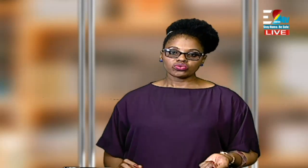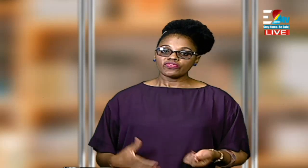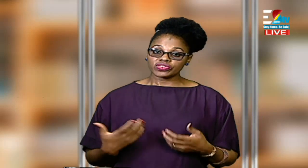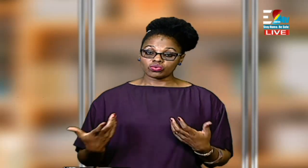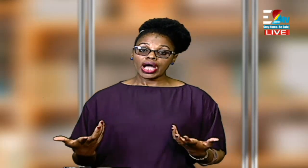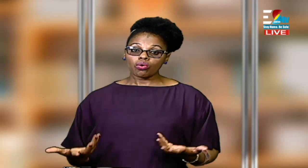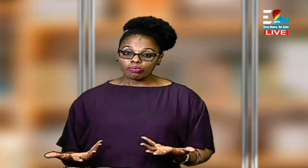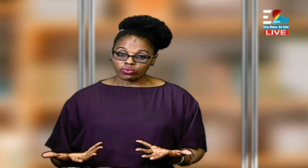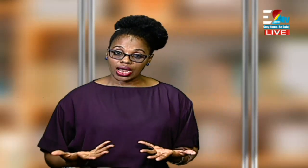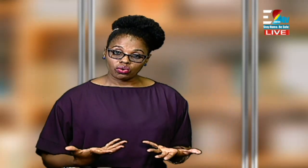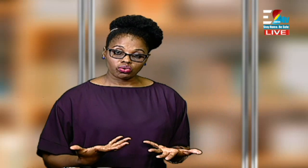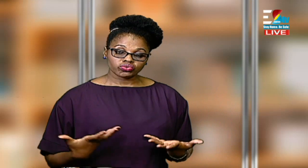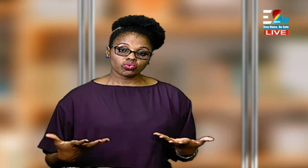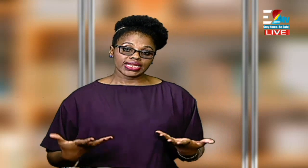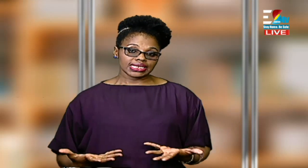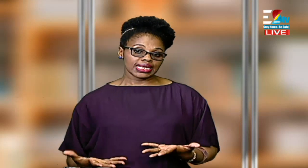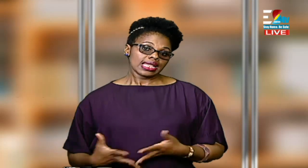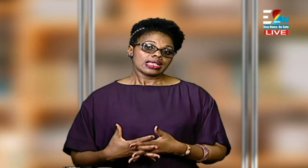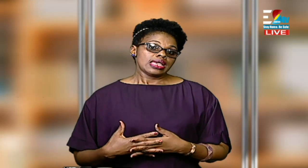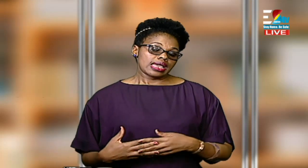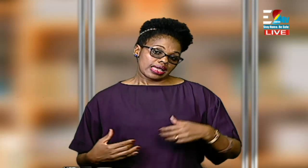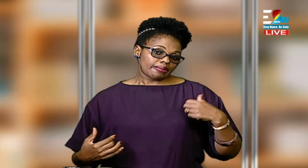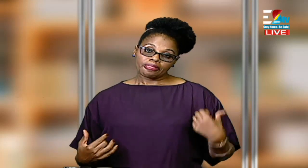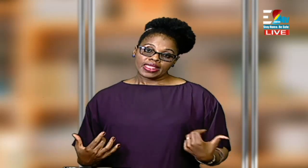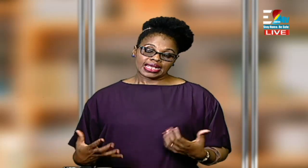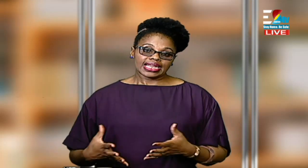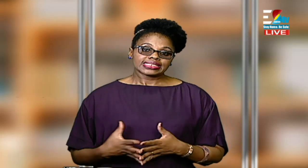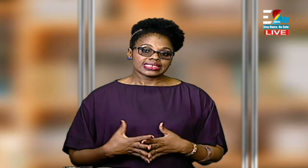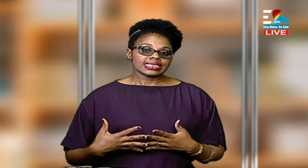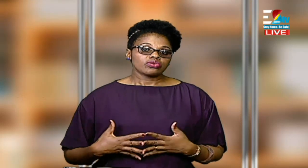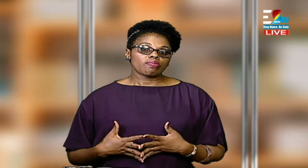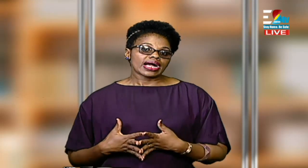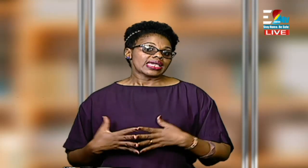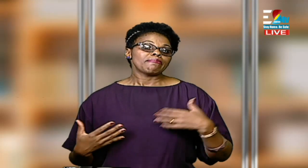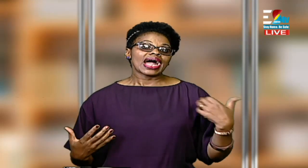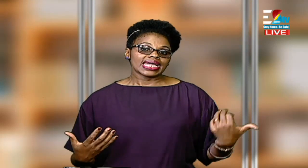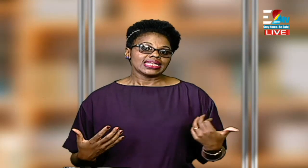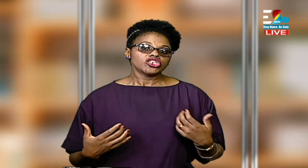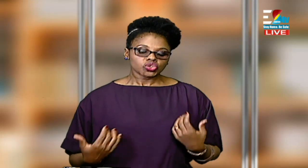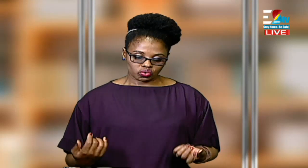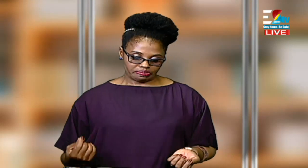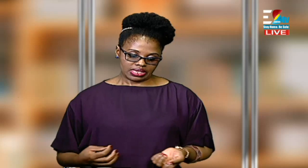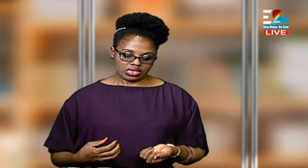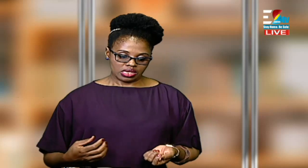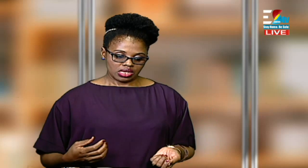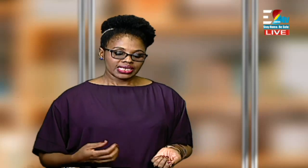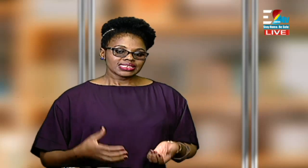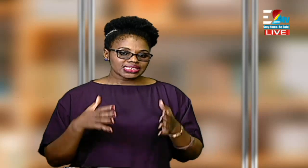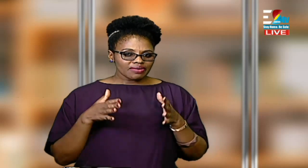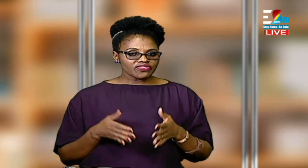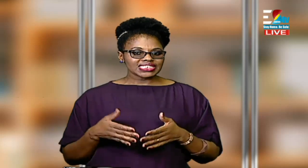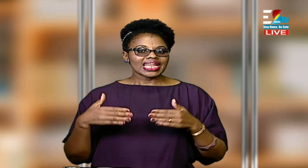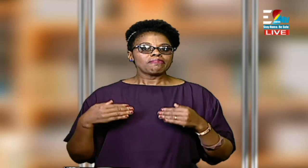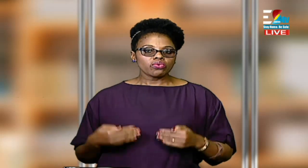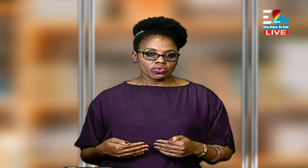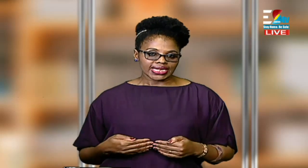Ngiyethemba ukuthi umfundisi uyakukhumbula lokho ukuthi ukwendile eklasini noma ke ebangeni lelishumi. Sithi